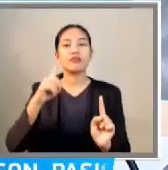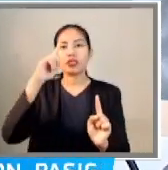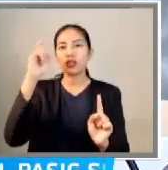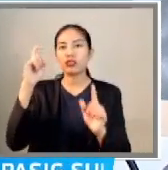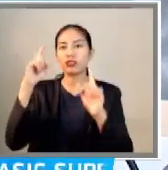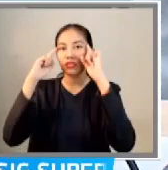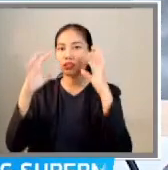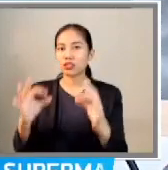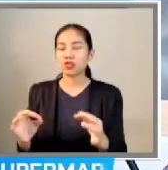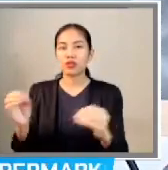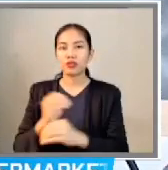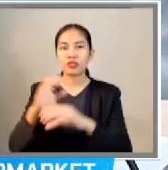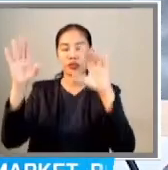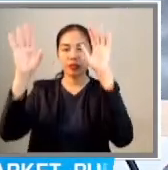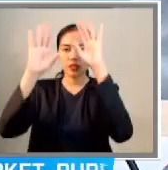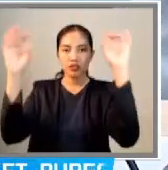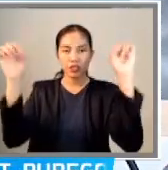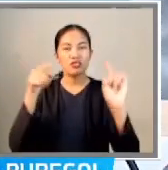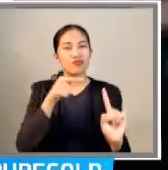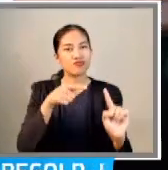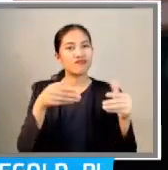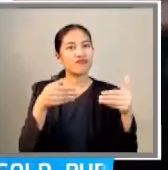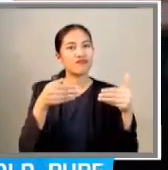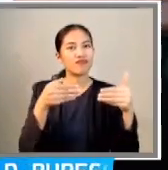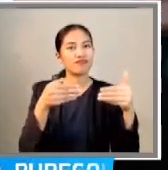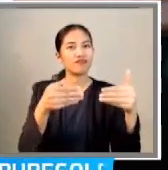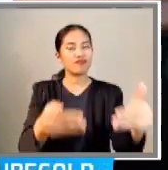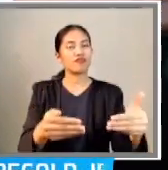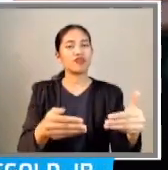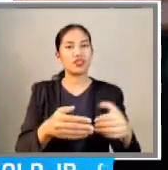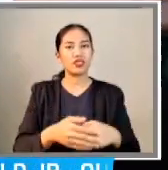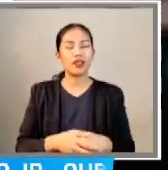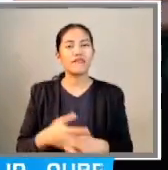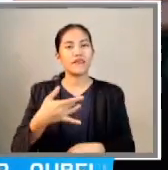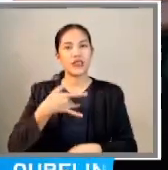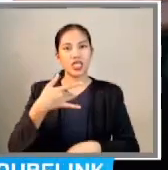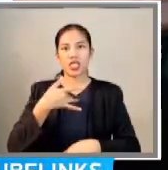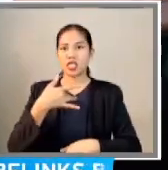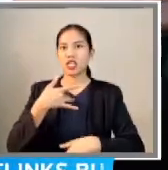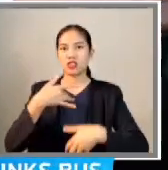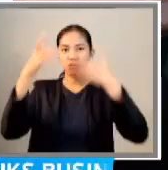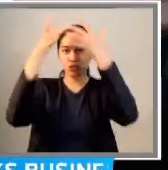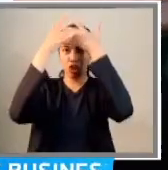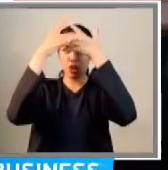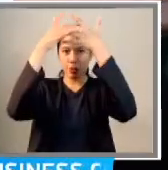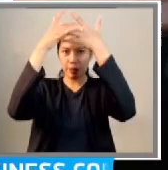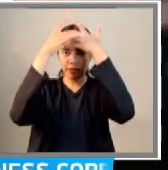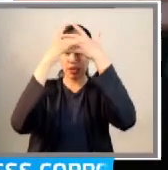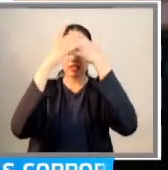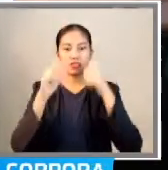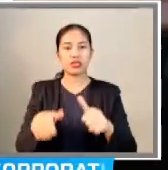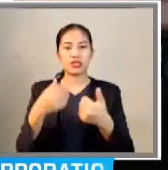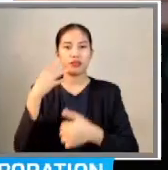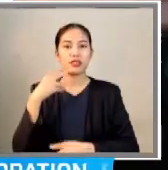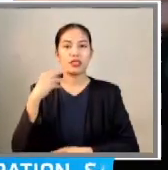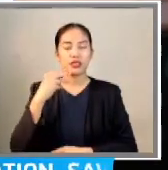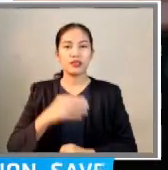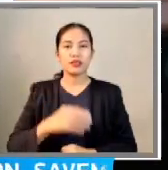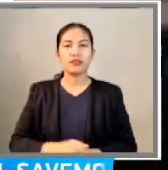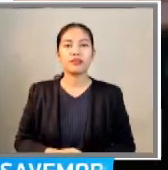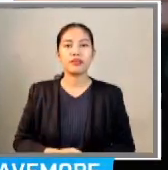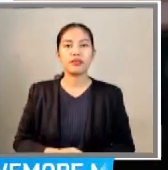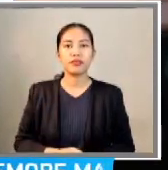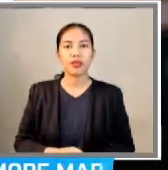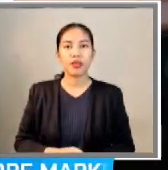makaka-move forward na sila sa aniyay traumatic at challenging experience. Sabi naman ni dating Sugar Regulatory Board